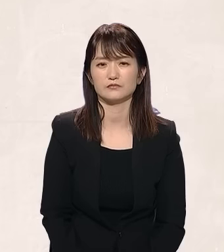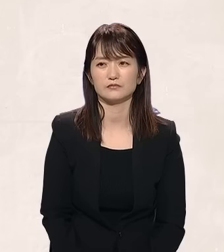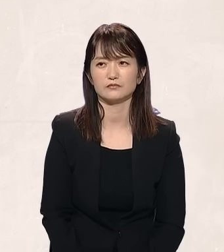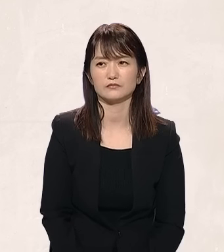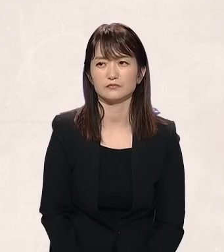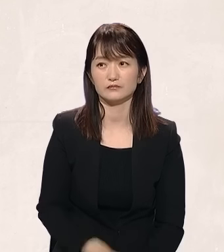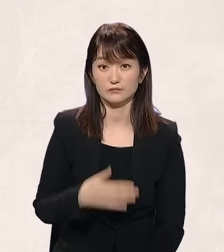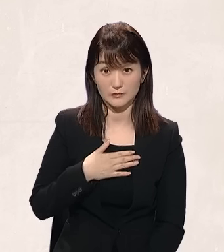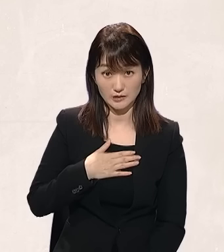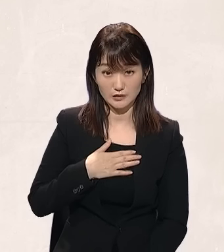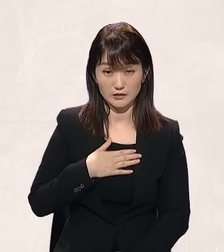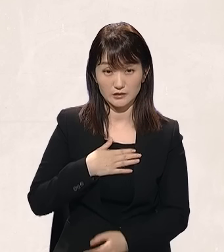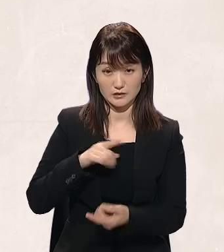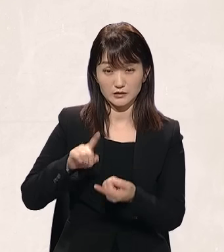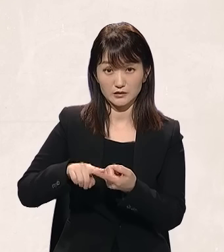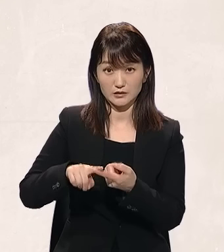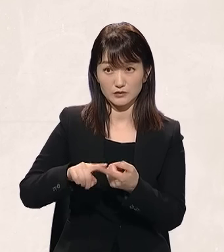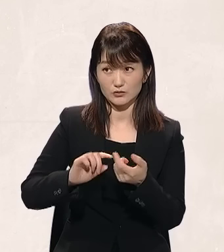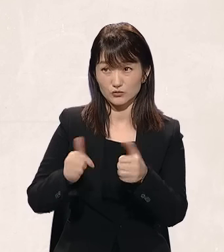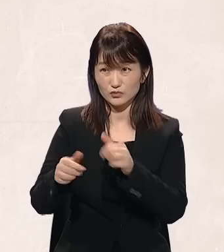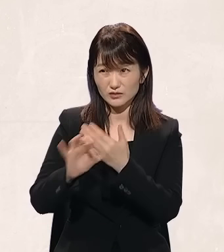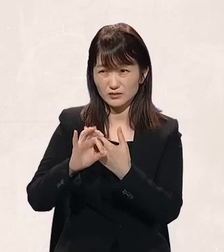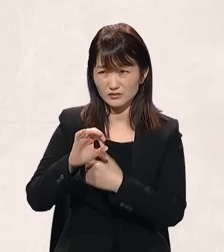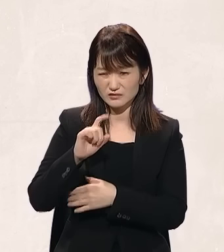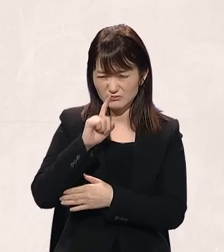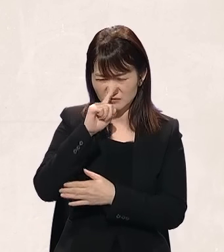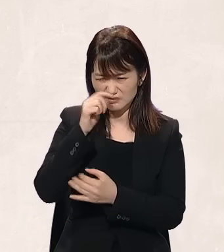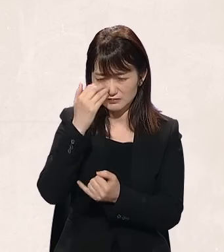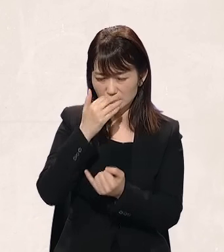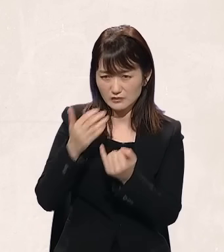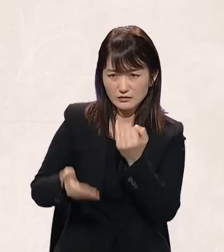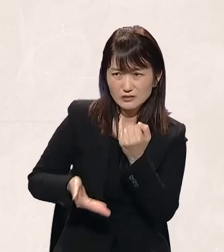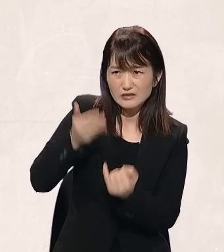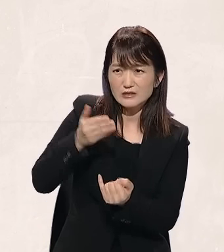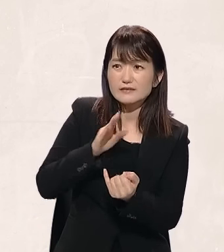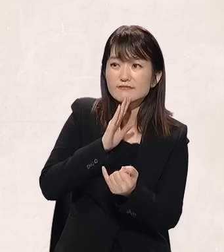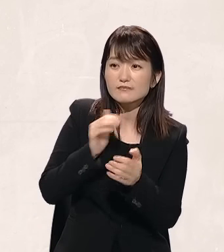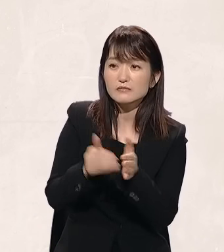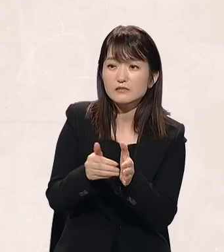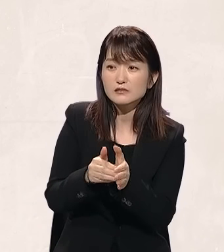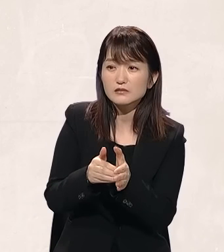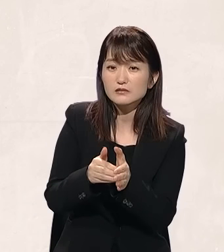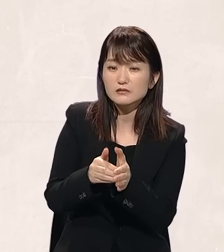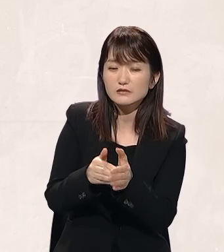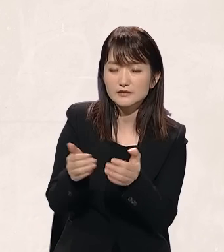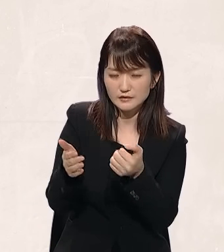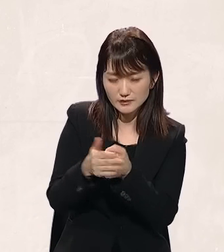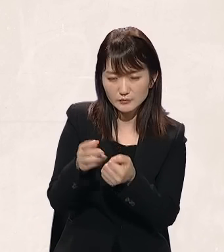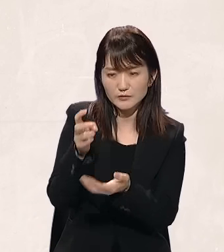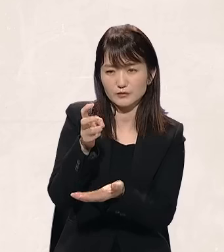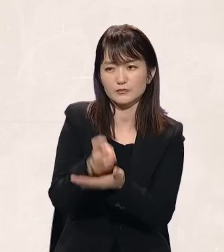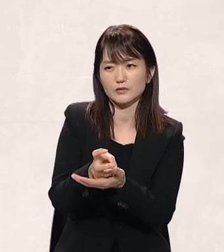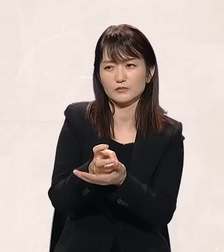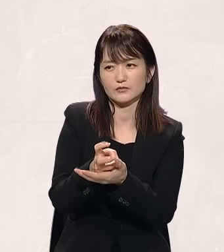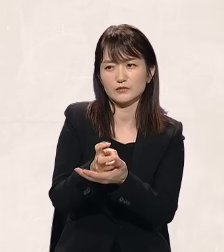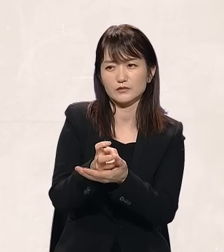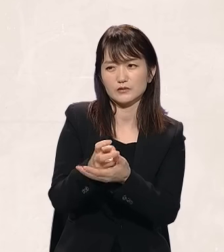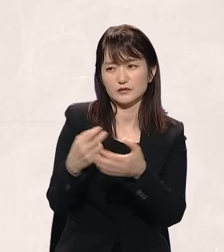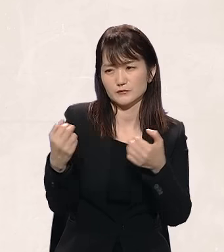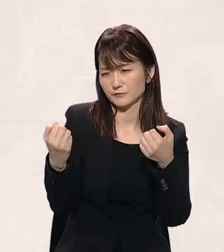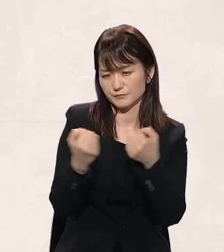내가 이대로 죽는다면 더러운 성추행이 사실로 끝날 것이므로 법적